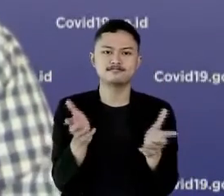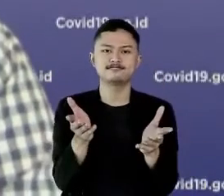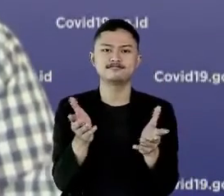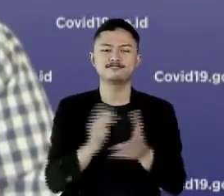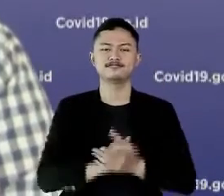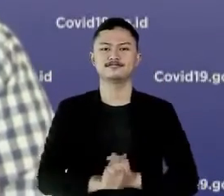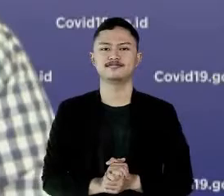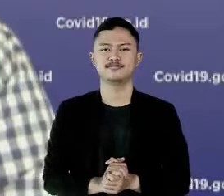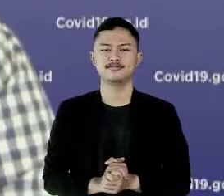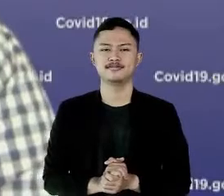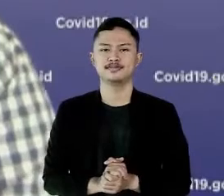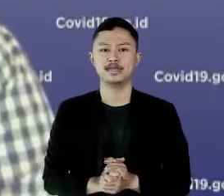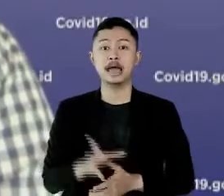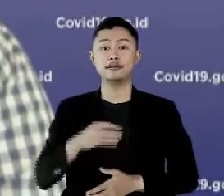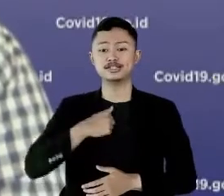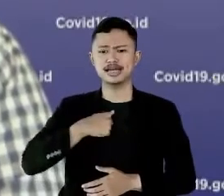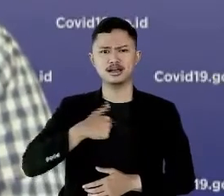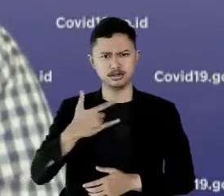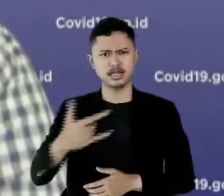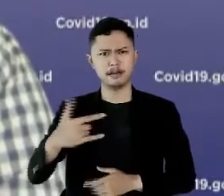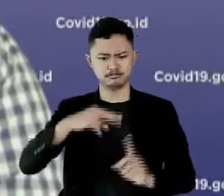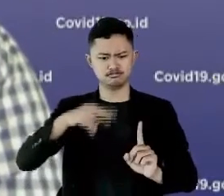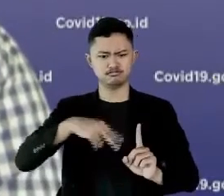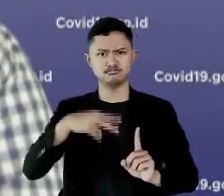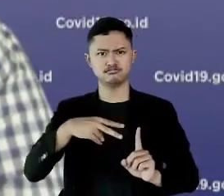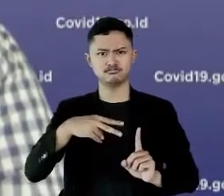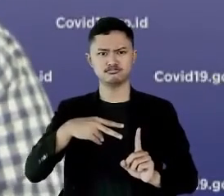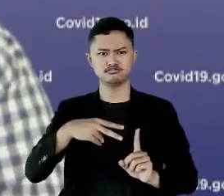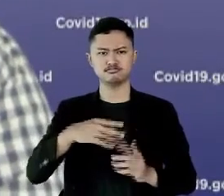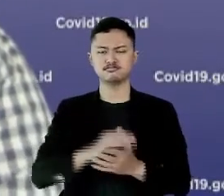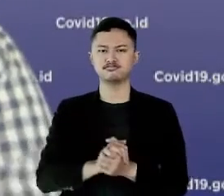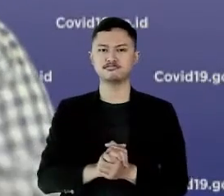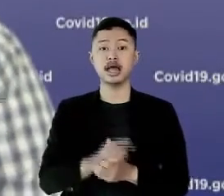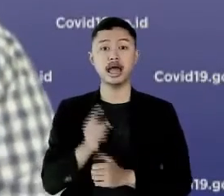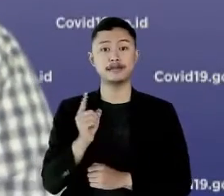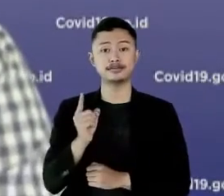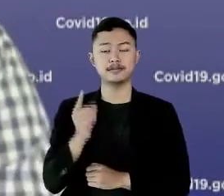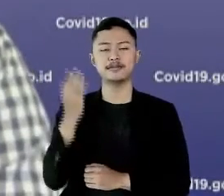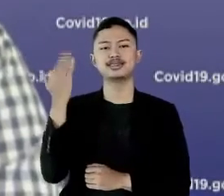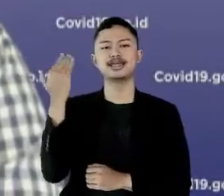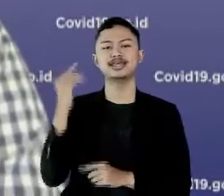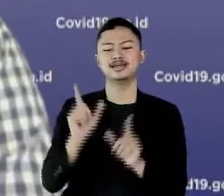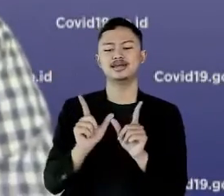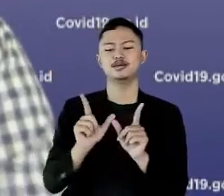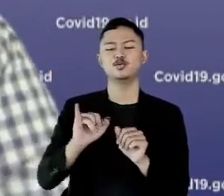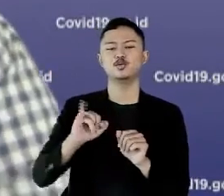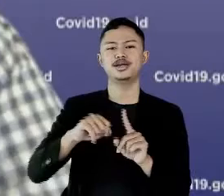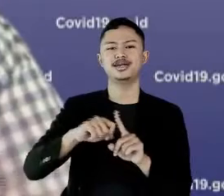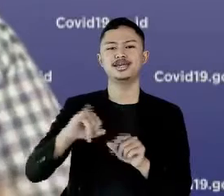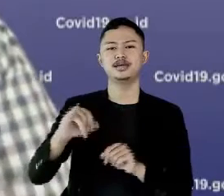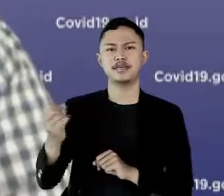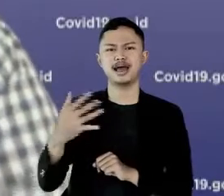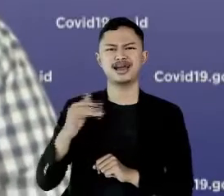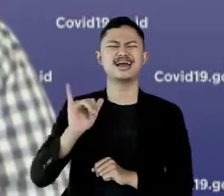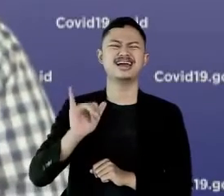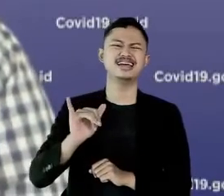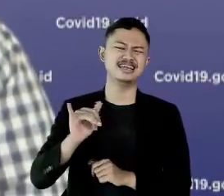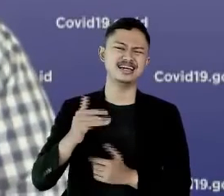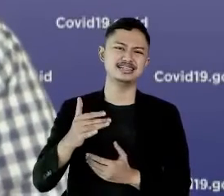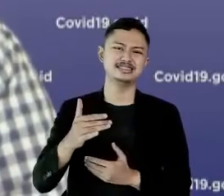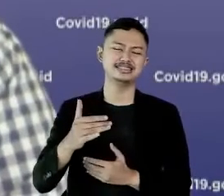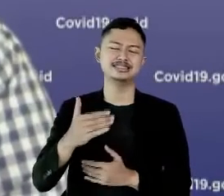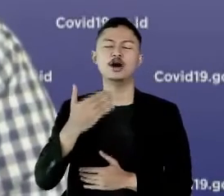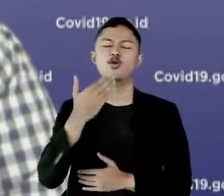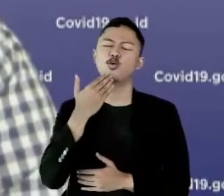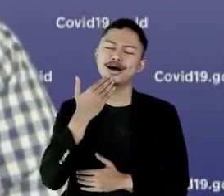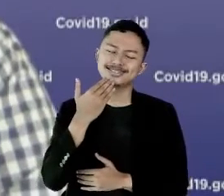apa ya tetap dilakukan pemantauan dan penegakan. Karena tadi ya seperti Mas Wiki bilang, ini kan juga kecenderungan yang sifatnya manusiawi